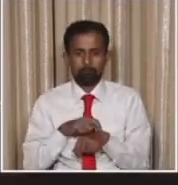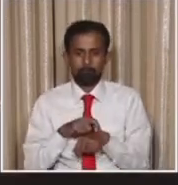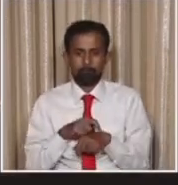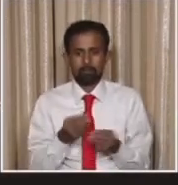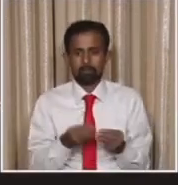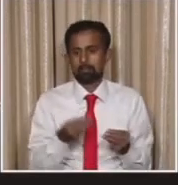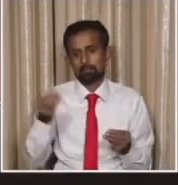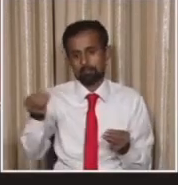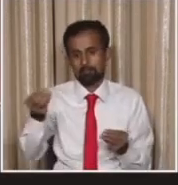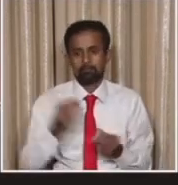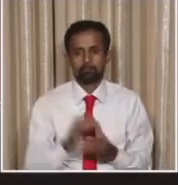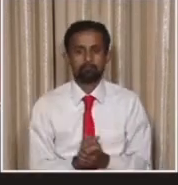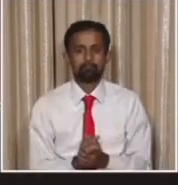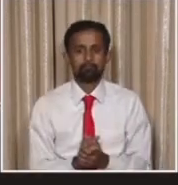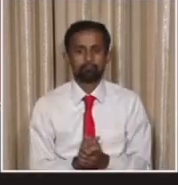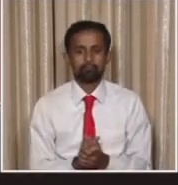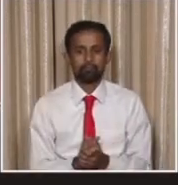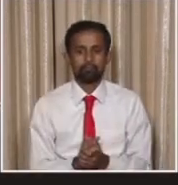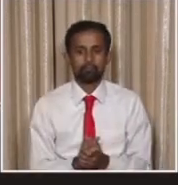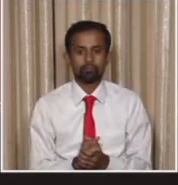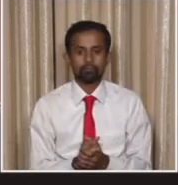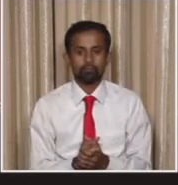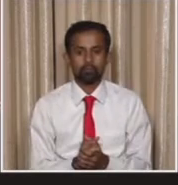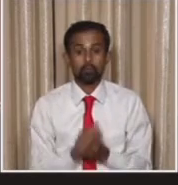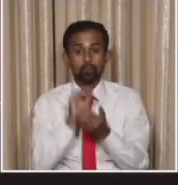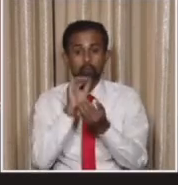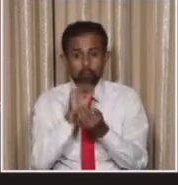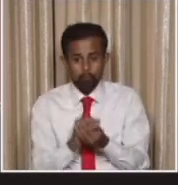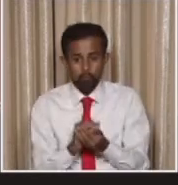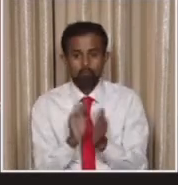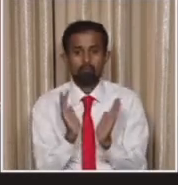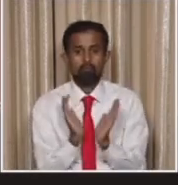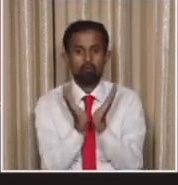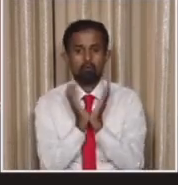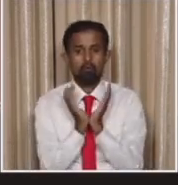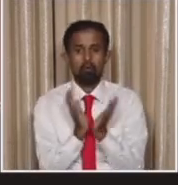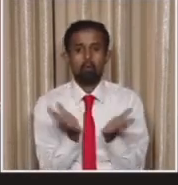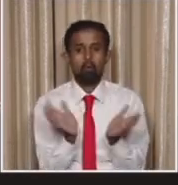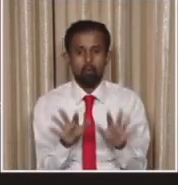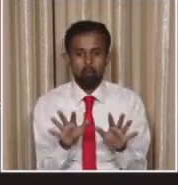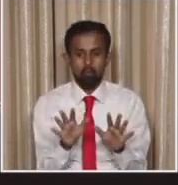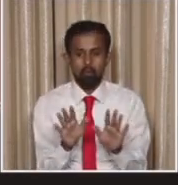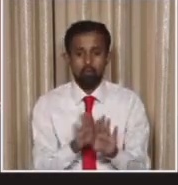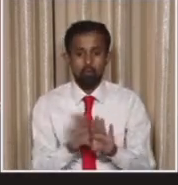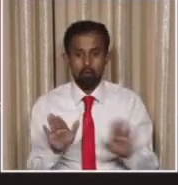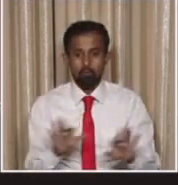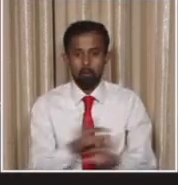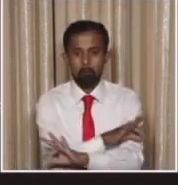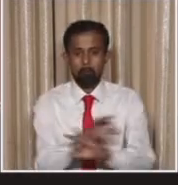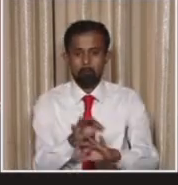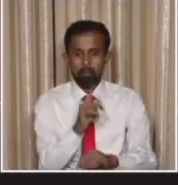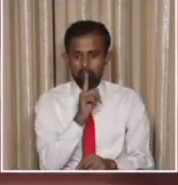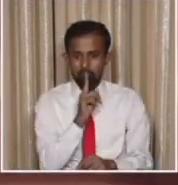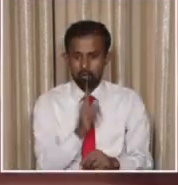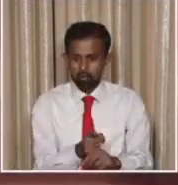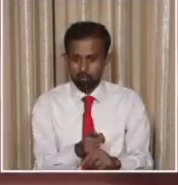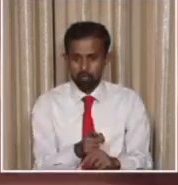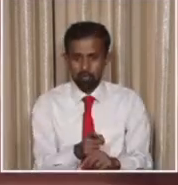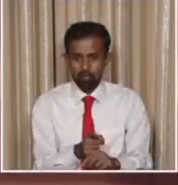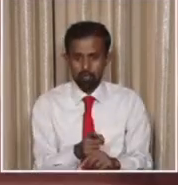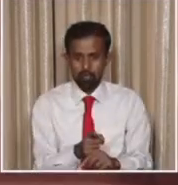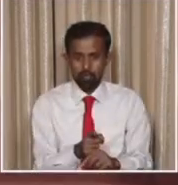දෙන්න. විශේෂයෙන්ම මේ සංරක්ෂිත වනාන්තරවල කලමනාකරන සැලැස්ම කියන්නේ කිසිසේත්ම